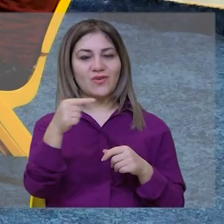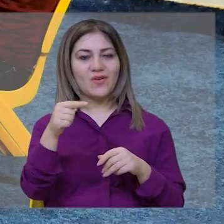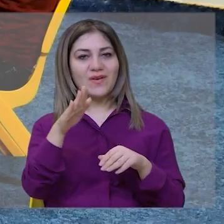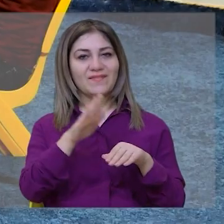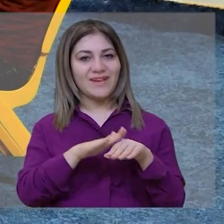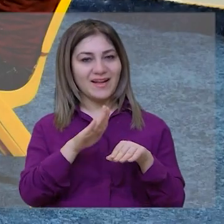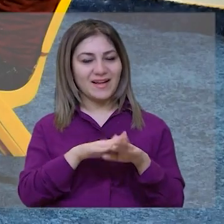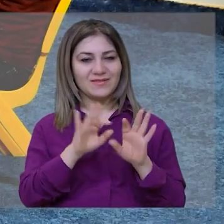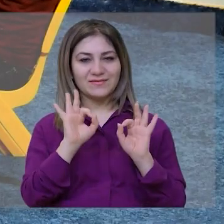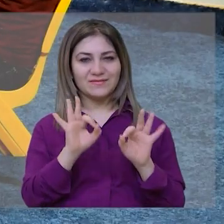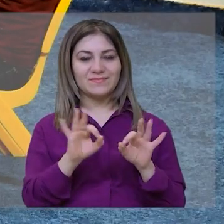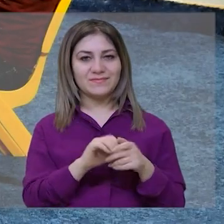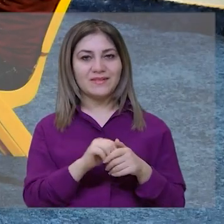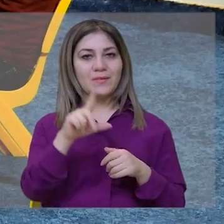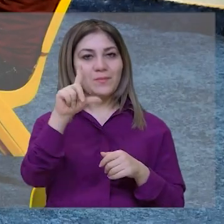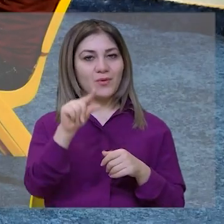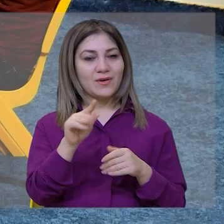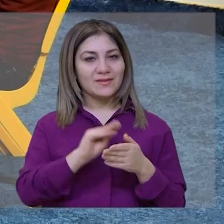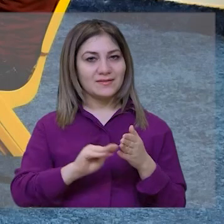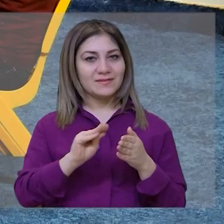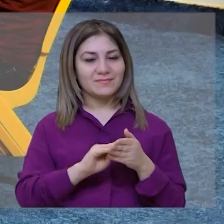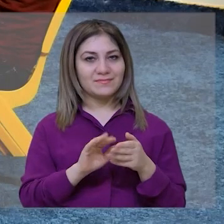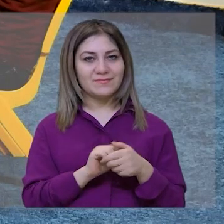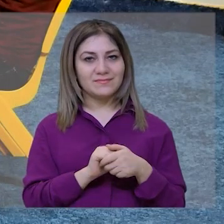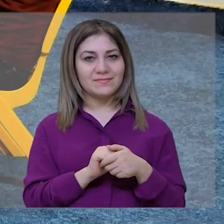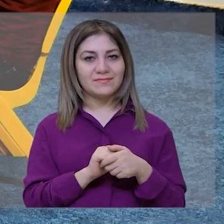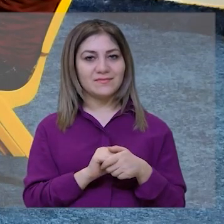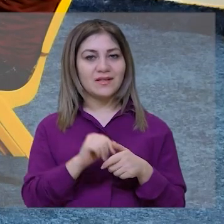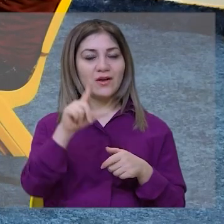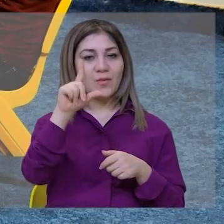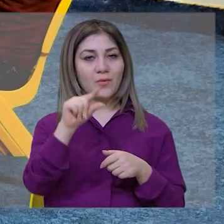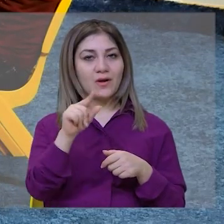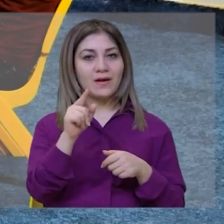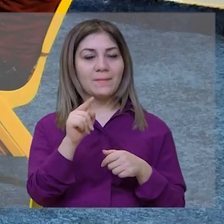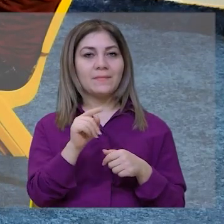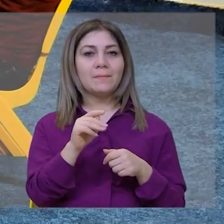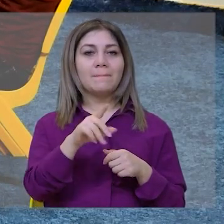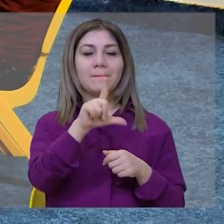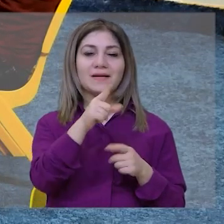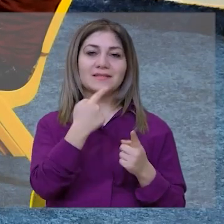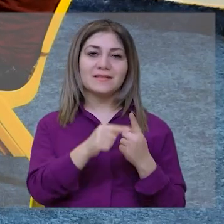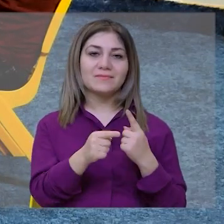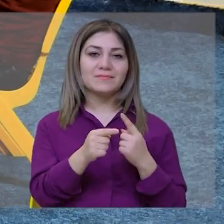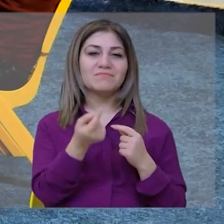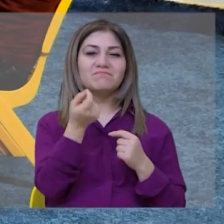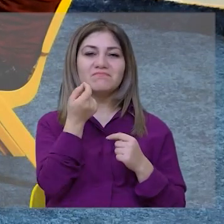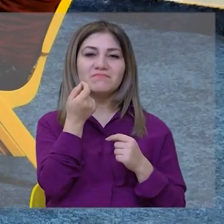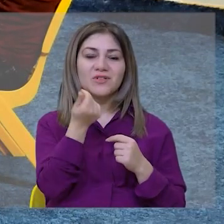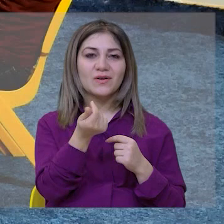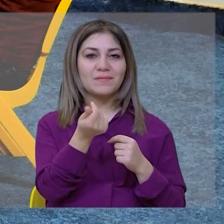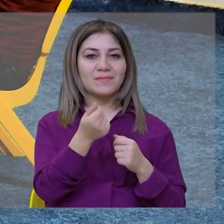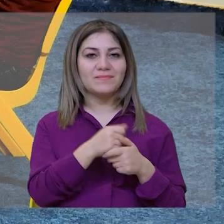վրա։ Կեցեք, հիմա գրում ենք փոքրատառը։ Երեխաներ, փոքրատառը տարբերվում է մեծատառից մի